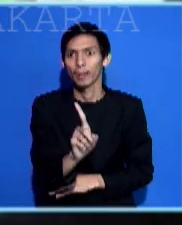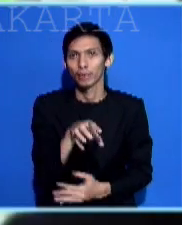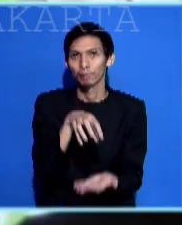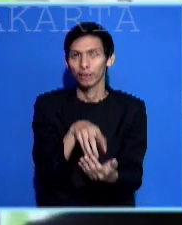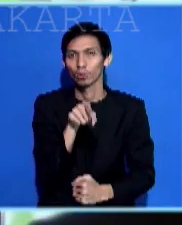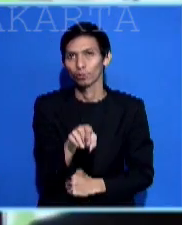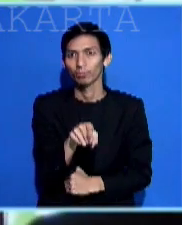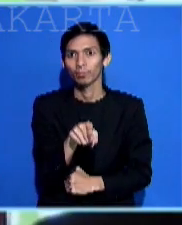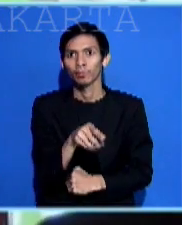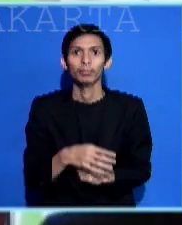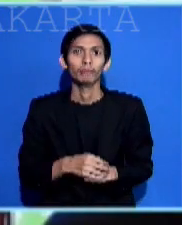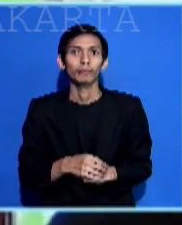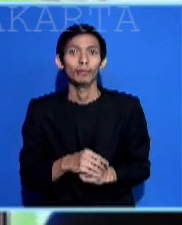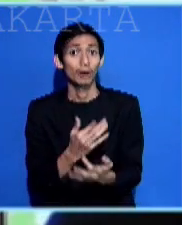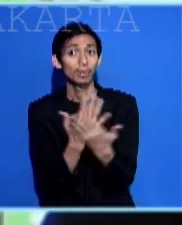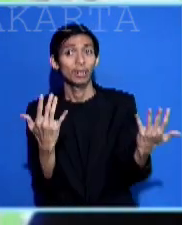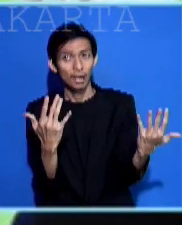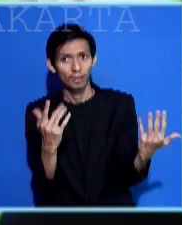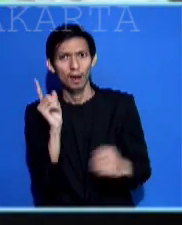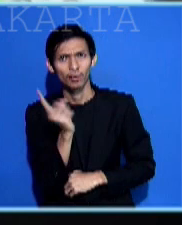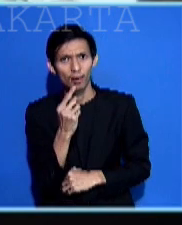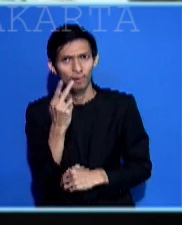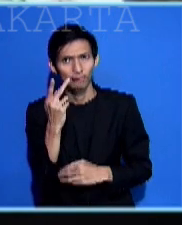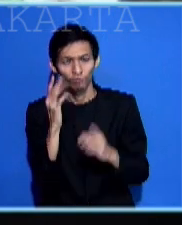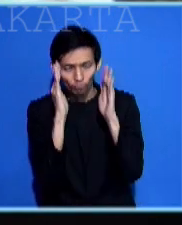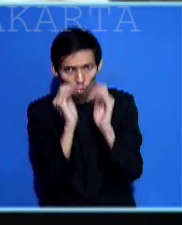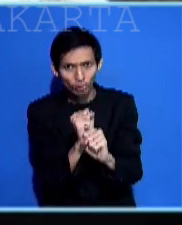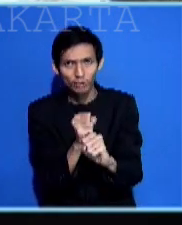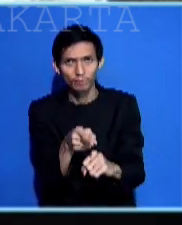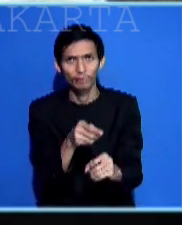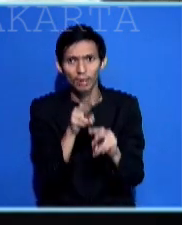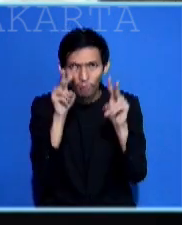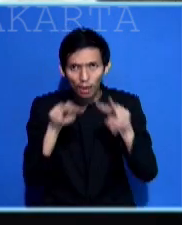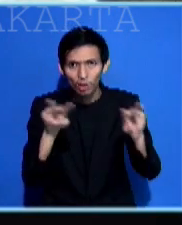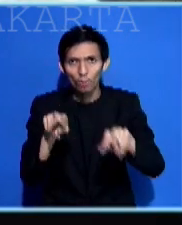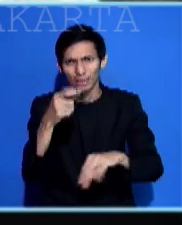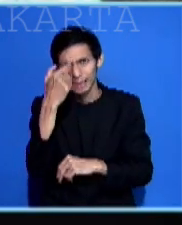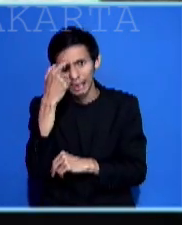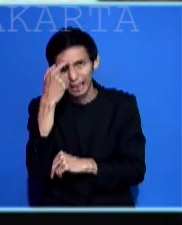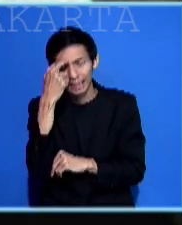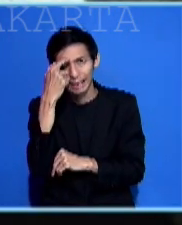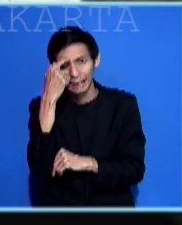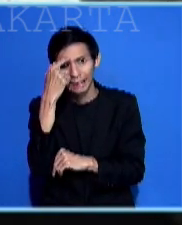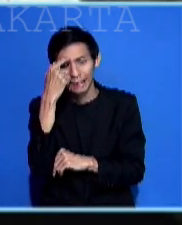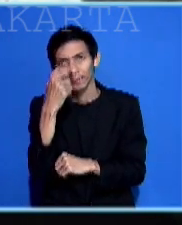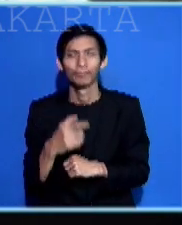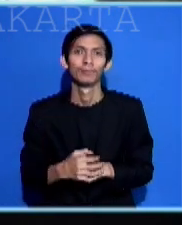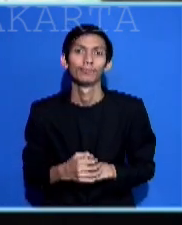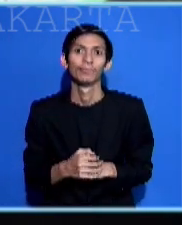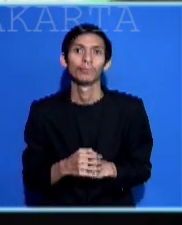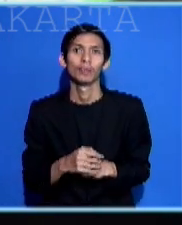masyarakat, agar lebih peduli terhadap adanya kasus-kasus yang muncul di ternak. Yang